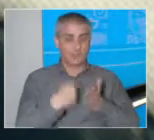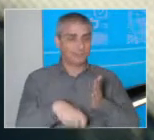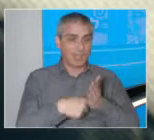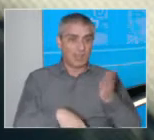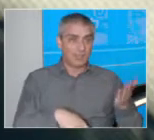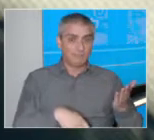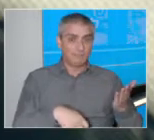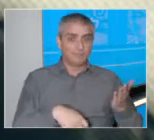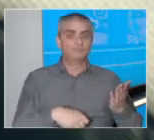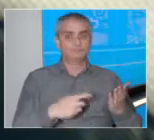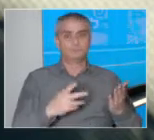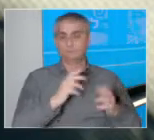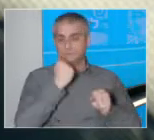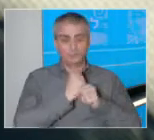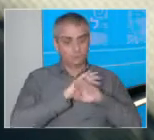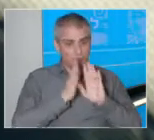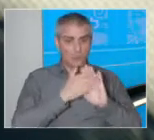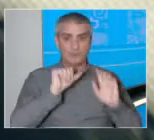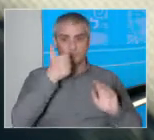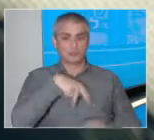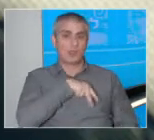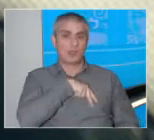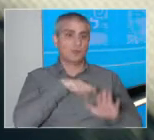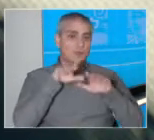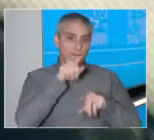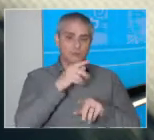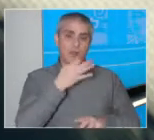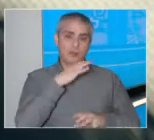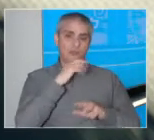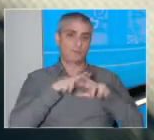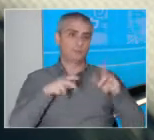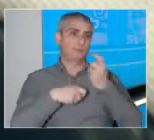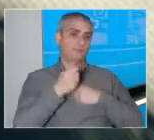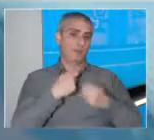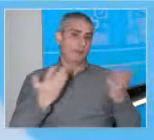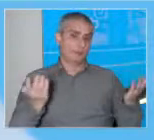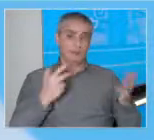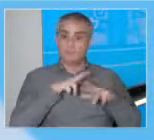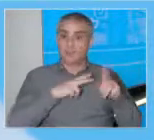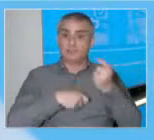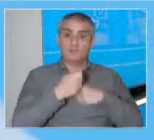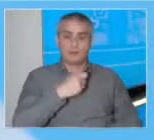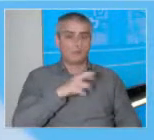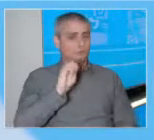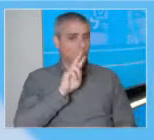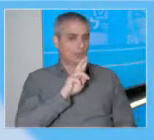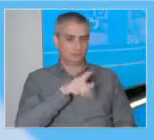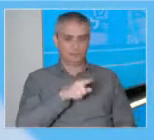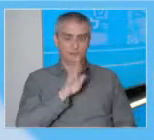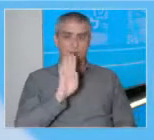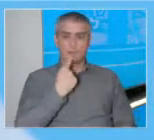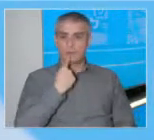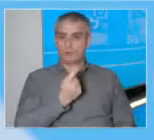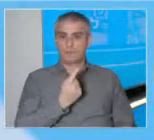וצרכנים, יעשו הכל, וקודם כל האחריות על הממשלה, לשפר את המצב הכלכלי. עכשיו, המצב הכלכלי... מוסי רז, כשנתניהו היה